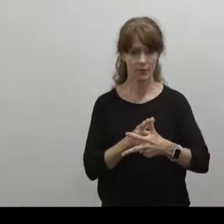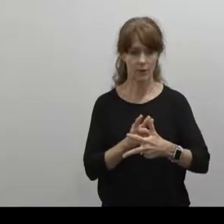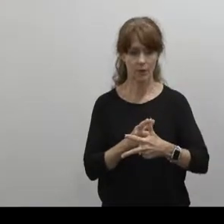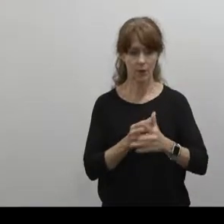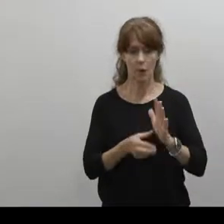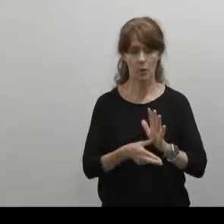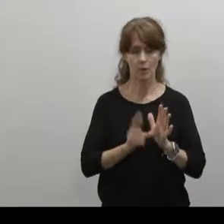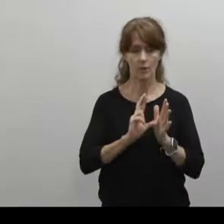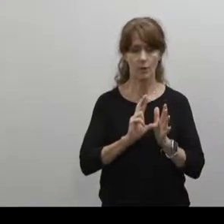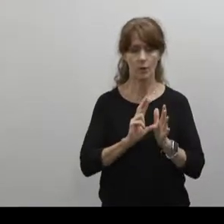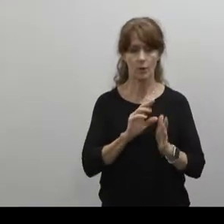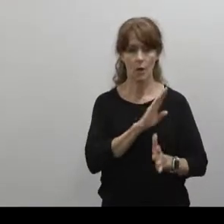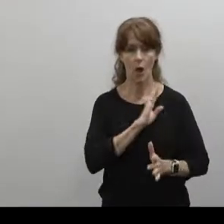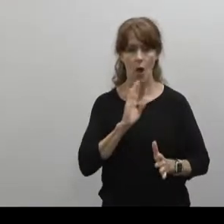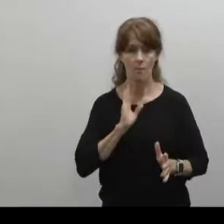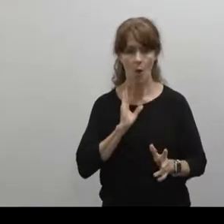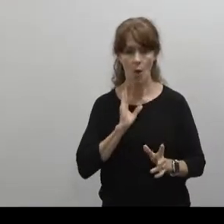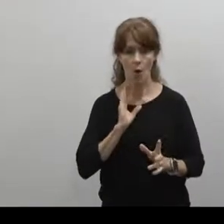laptop